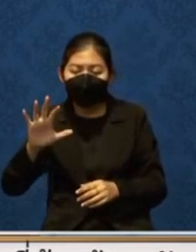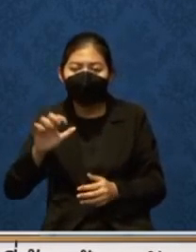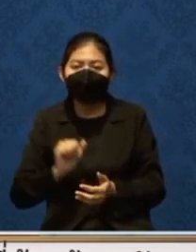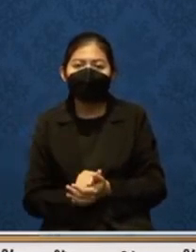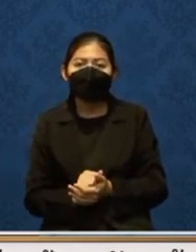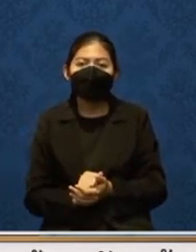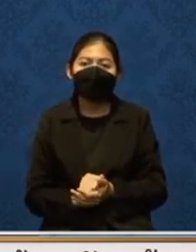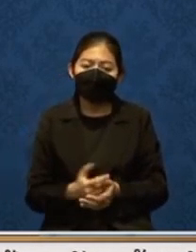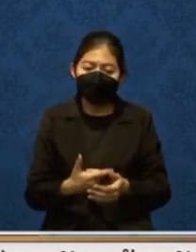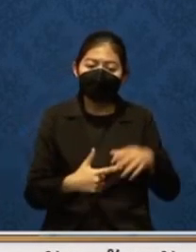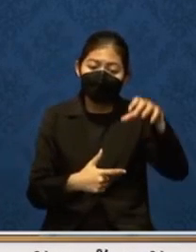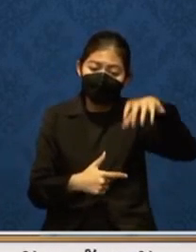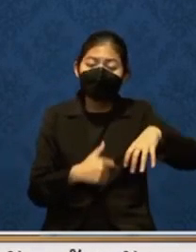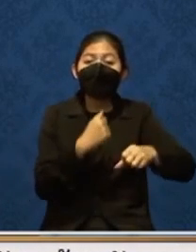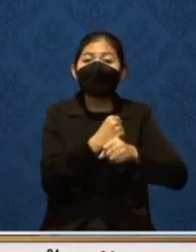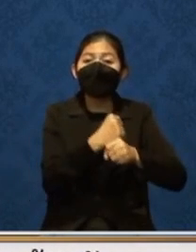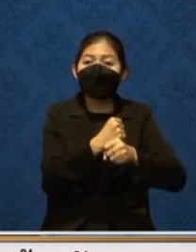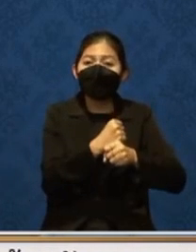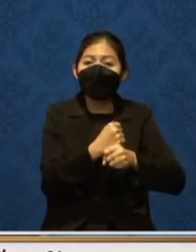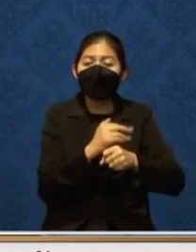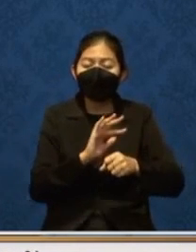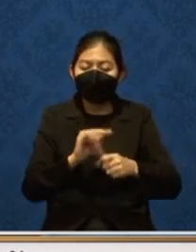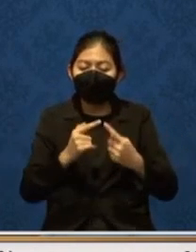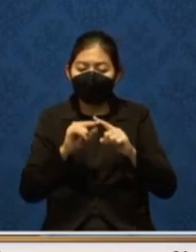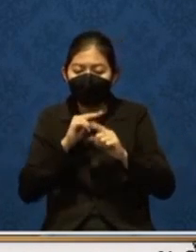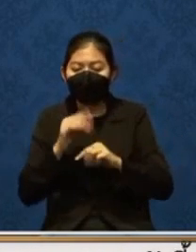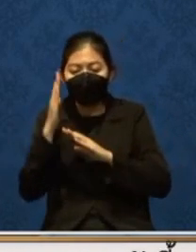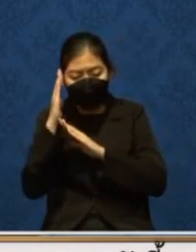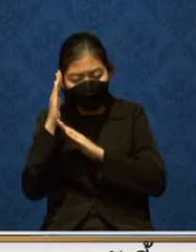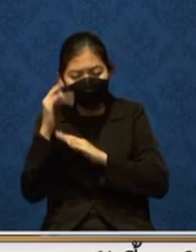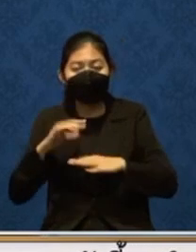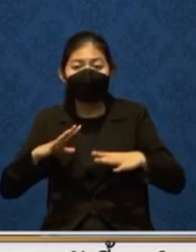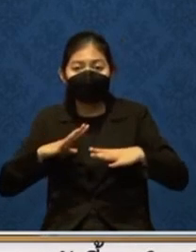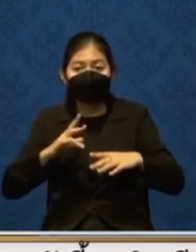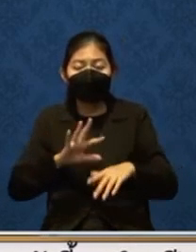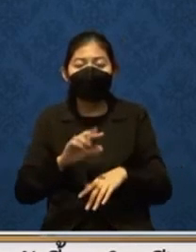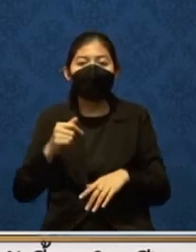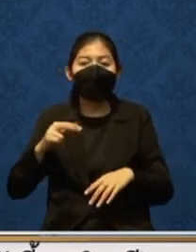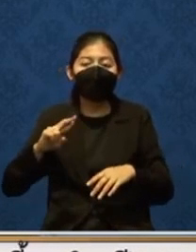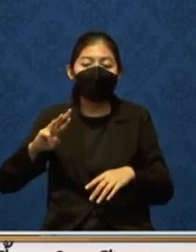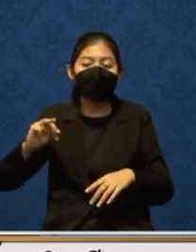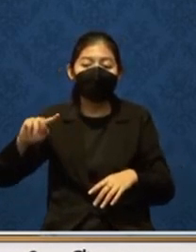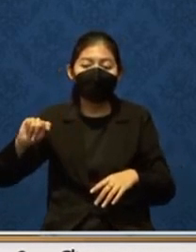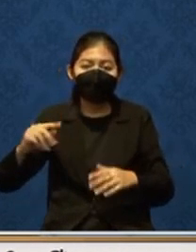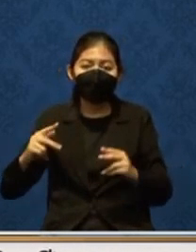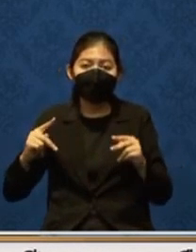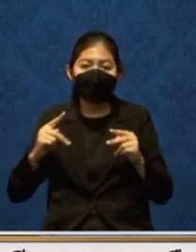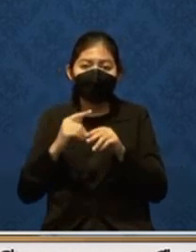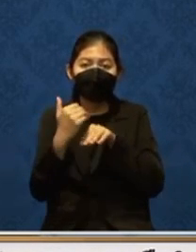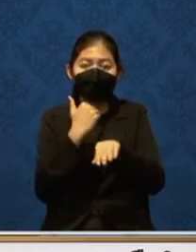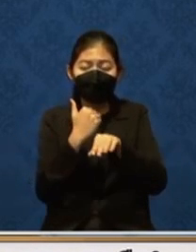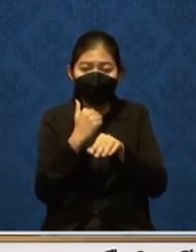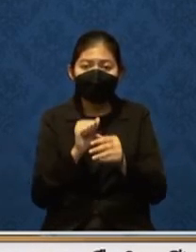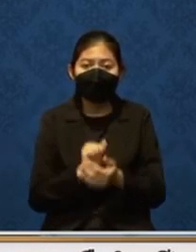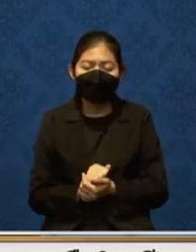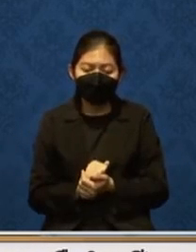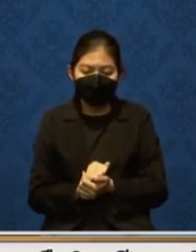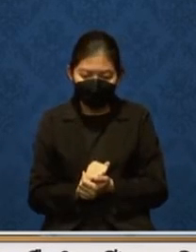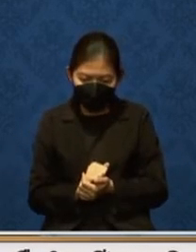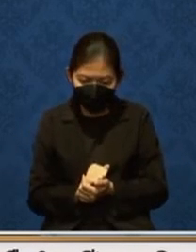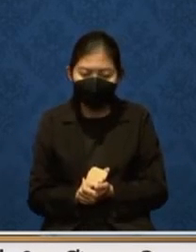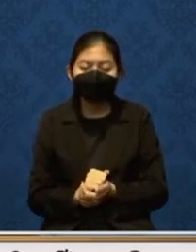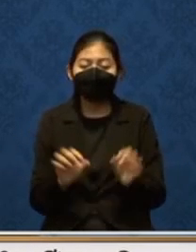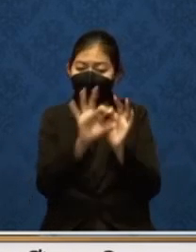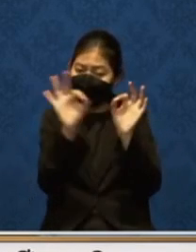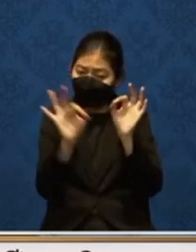ั้งของหหสจํากัตรและเป็ทอยู่ของทาน Lar promett ตาบทะเบีนราฏตามทบอกไปแล้วครับใน ś finanท์ี่อบ